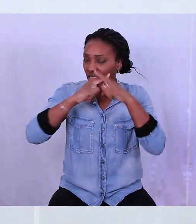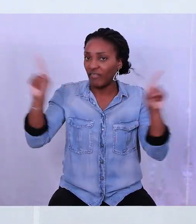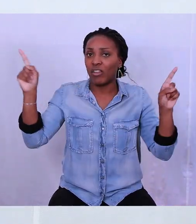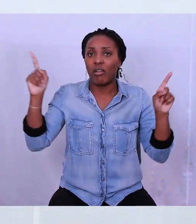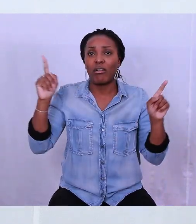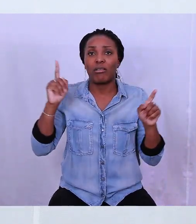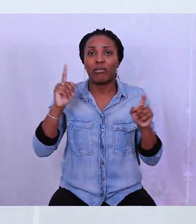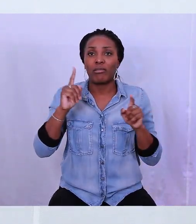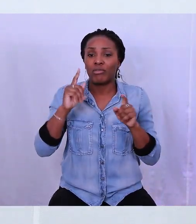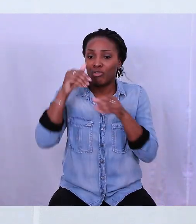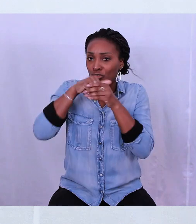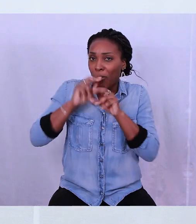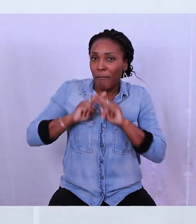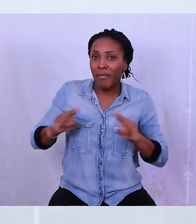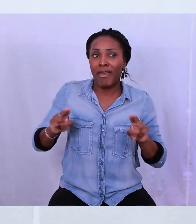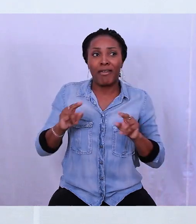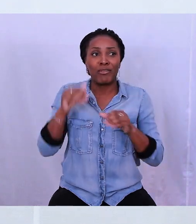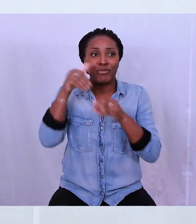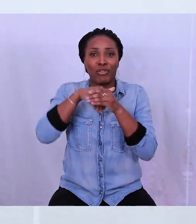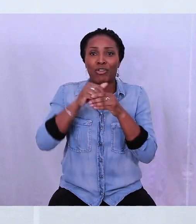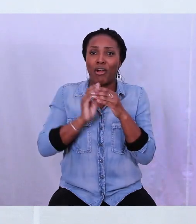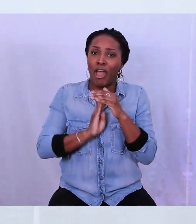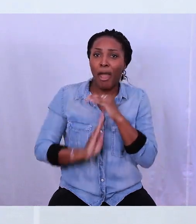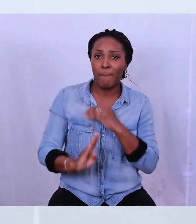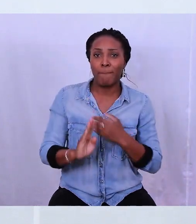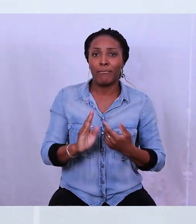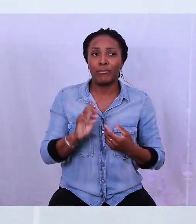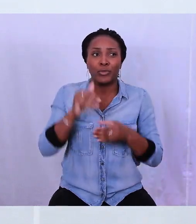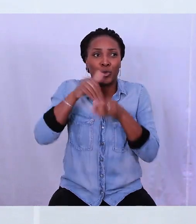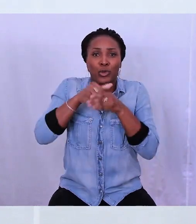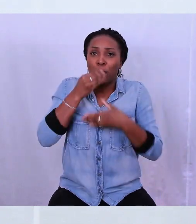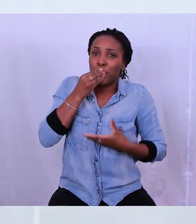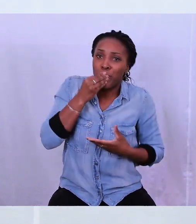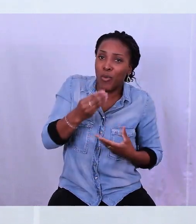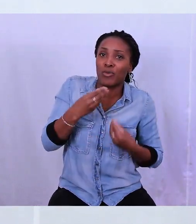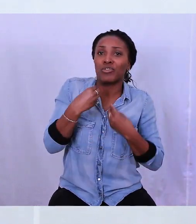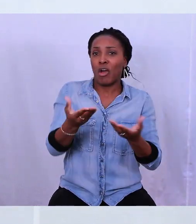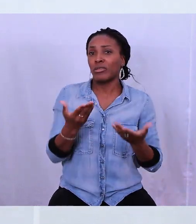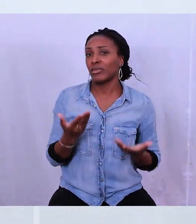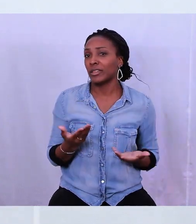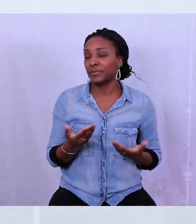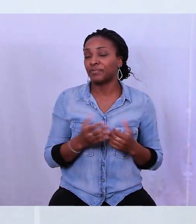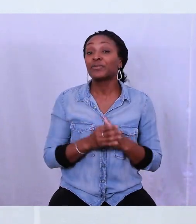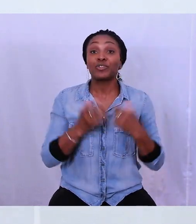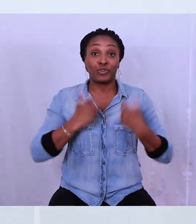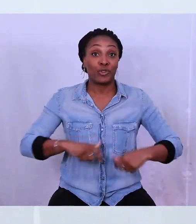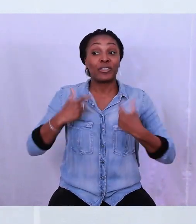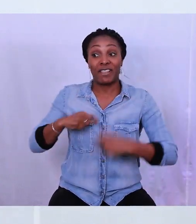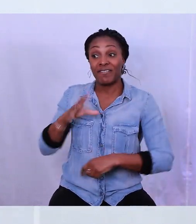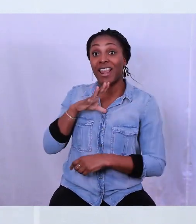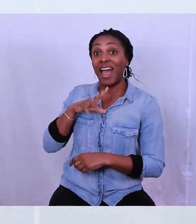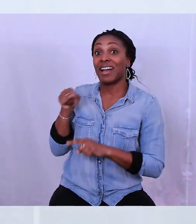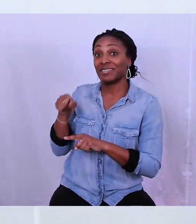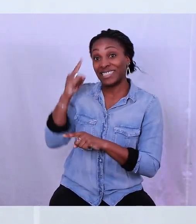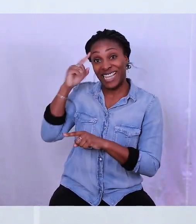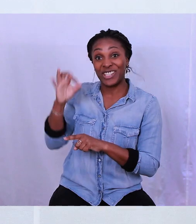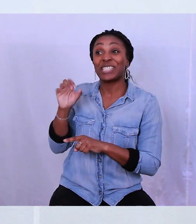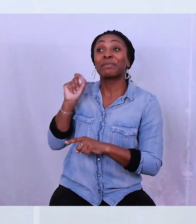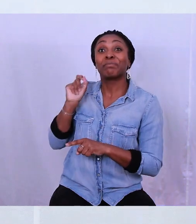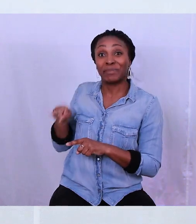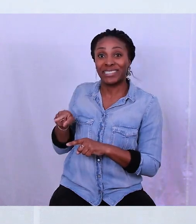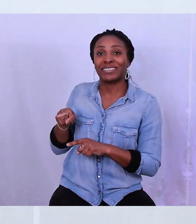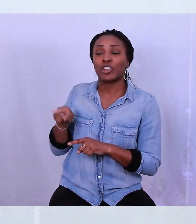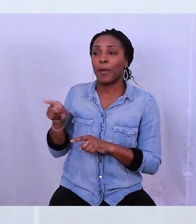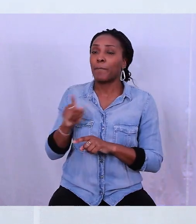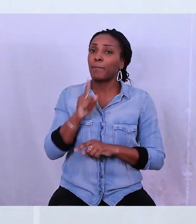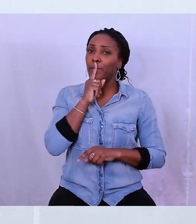est pacifique, elle a toujours quelque chose de bon à apporter. On voit que Joseph, cette sagesse va le pousser à rester